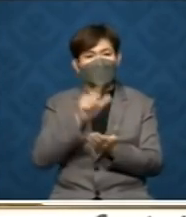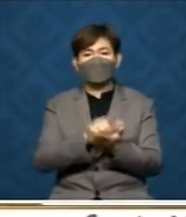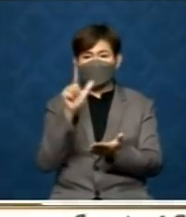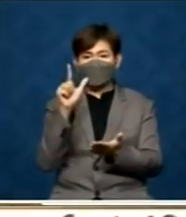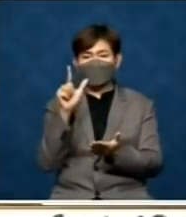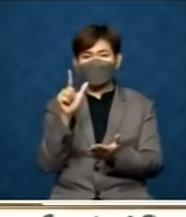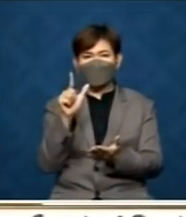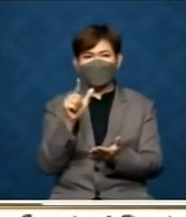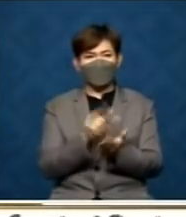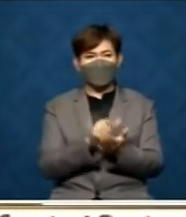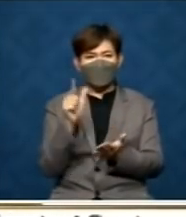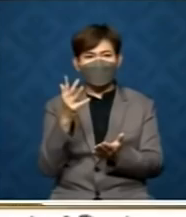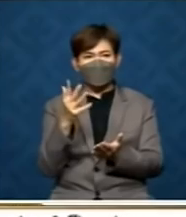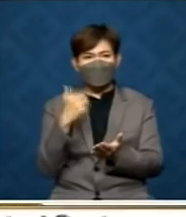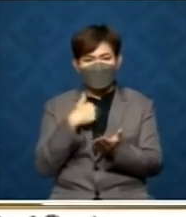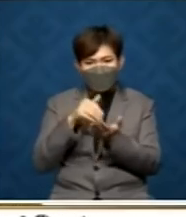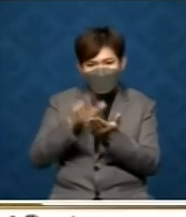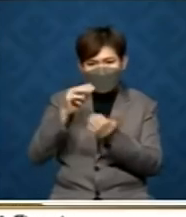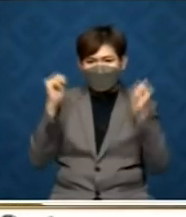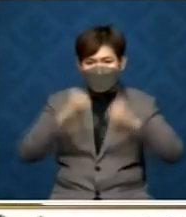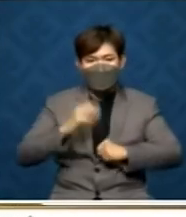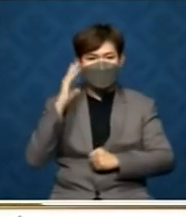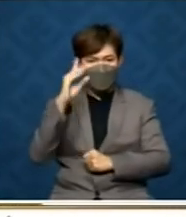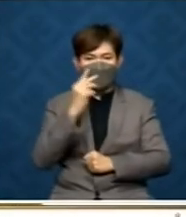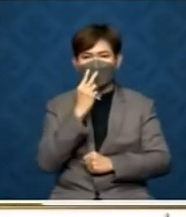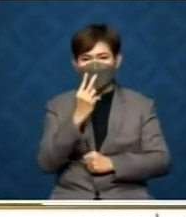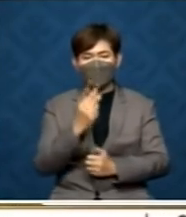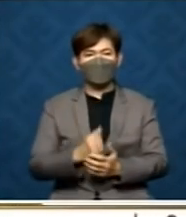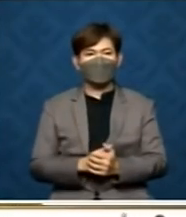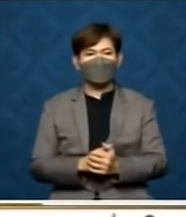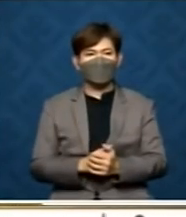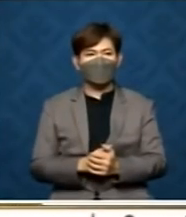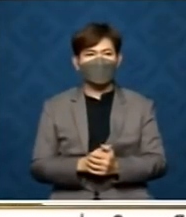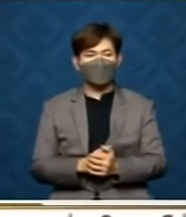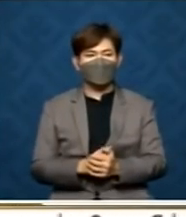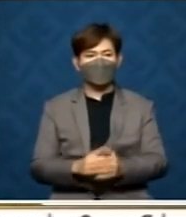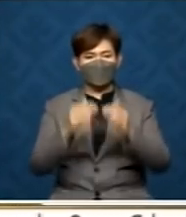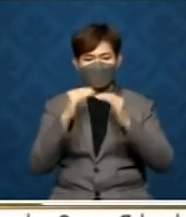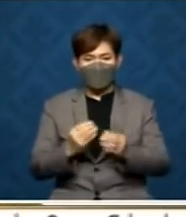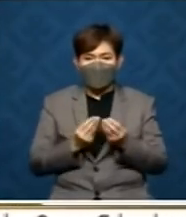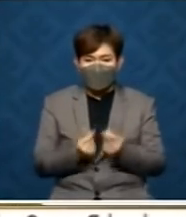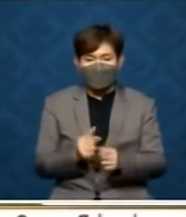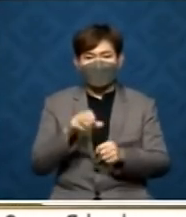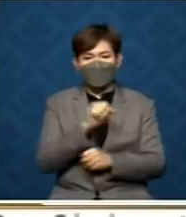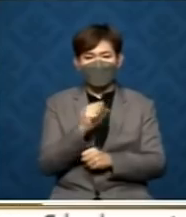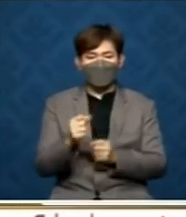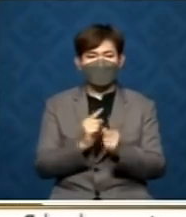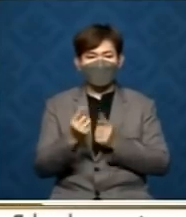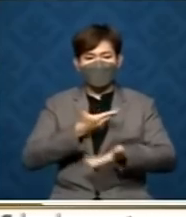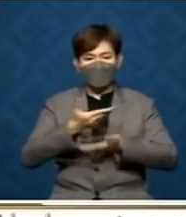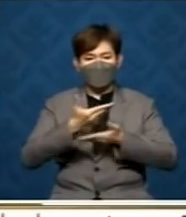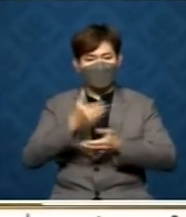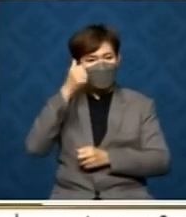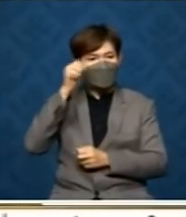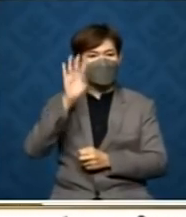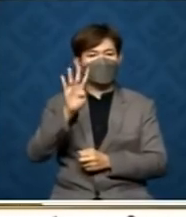ไม่ออกก็ต้องตรวจกันโดยมติพรุ่งนี้แหละแต่ผมก็จะกลับมาที่รายละเอียดที่เพื่อนสมาชิกก็พูดคุยกันมา